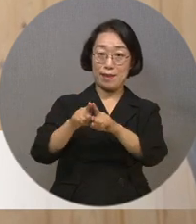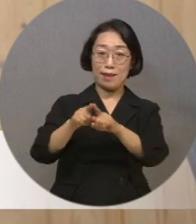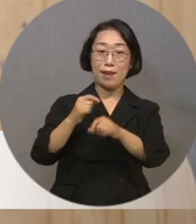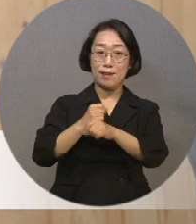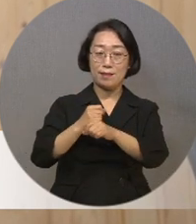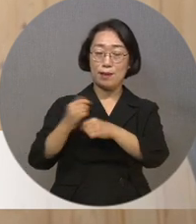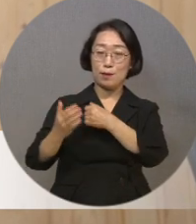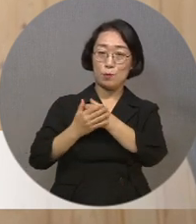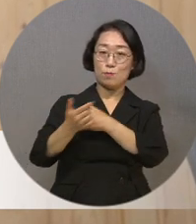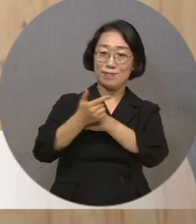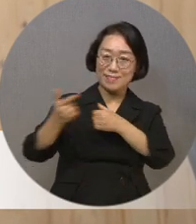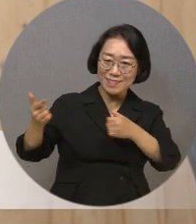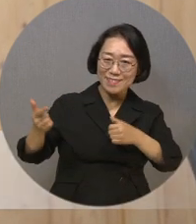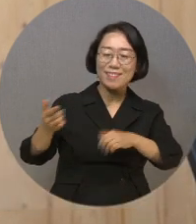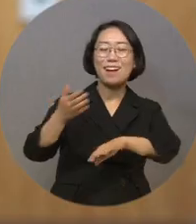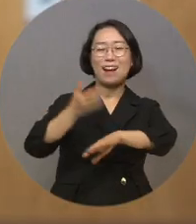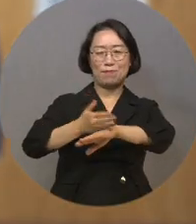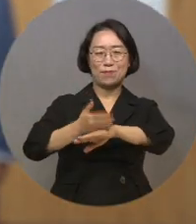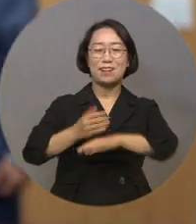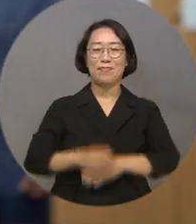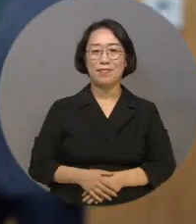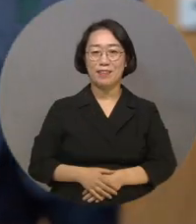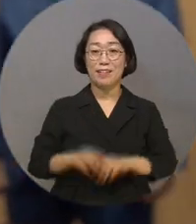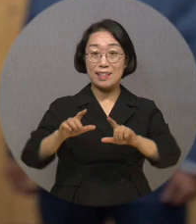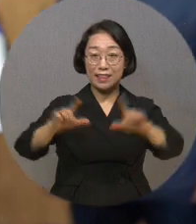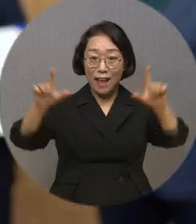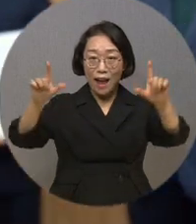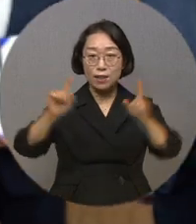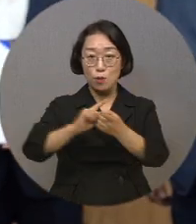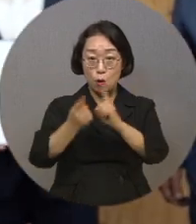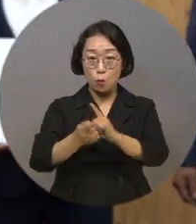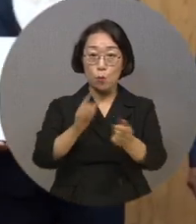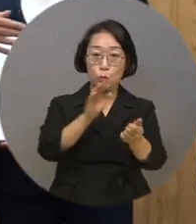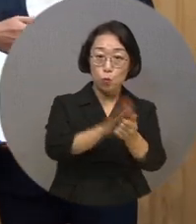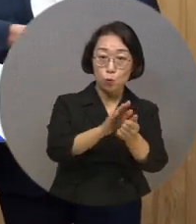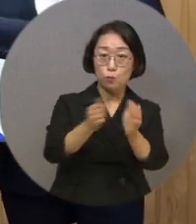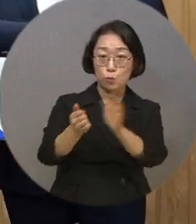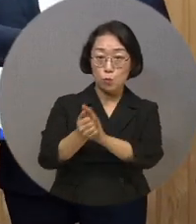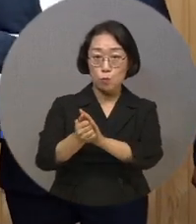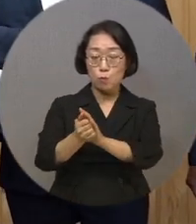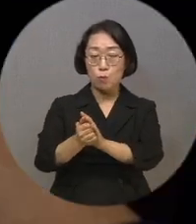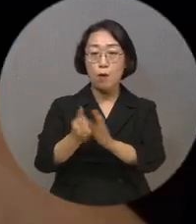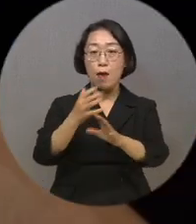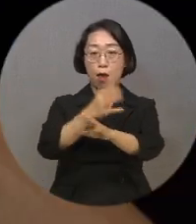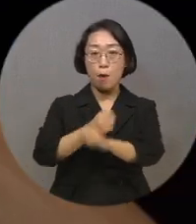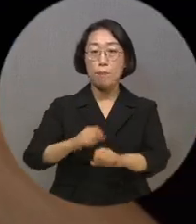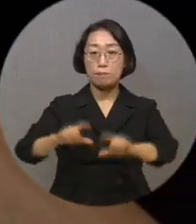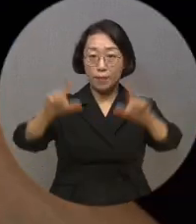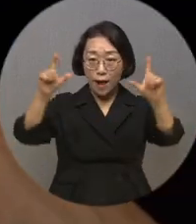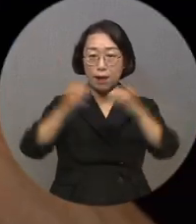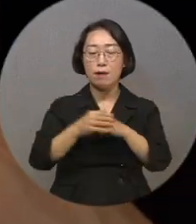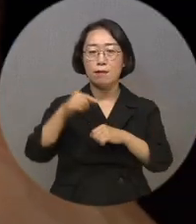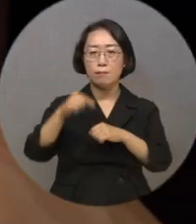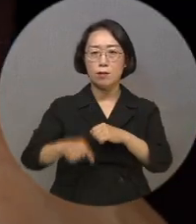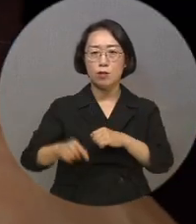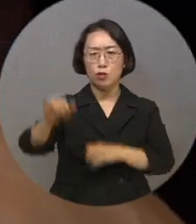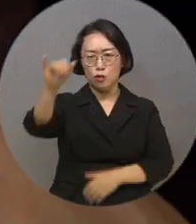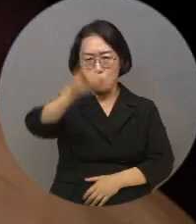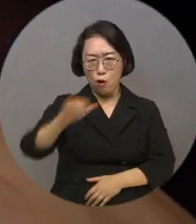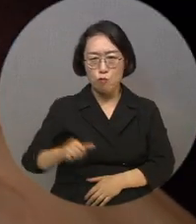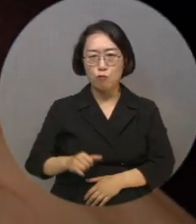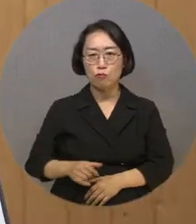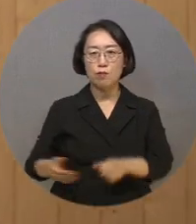큰 도움을 주셨으면 감사하겠습니다. 이날 상호협력협약식은 언론 홍보를 통한 지역사회 발전을 비롯해 전국적인